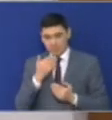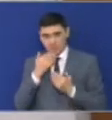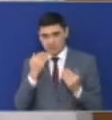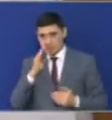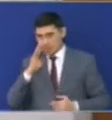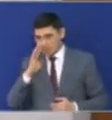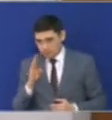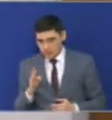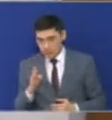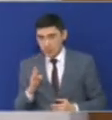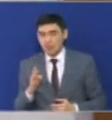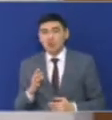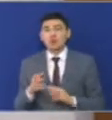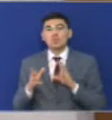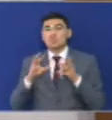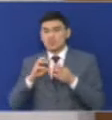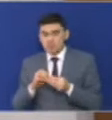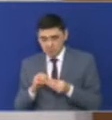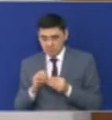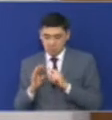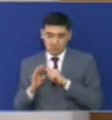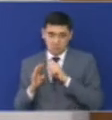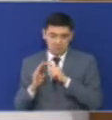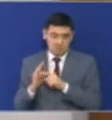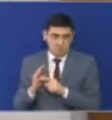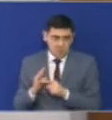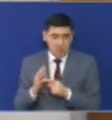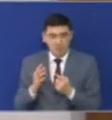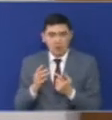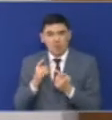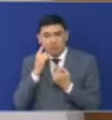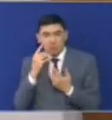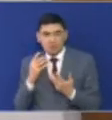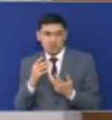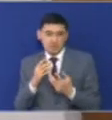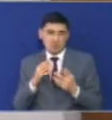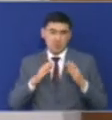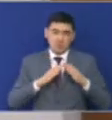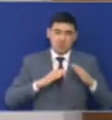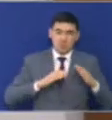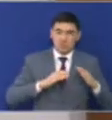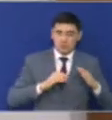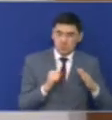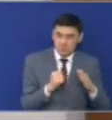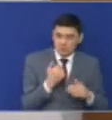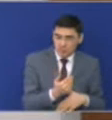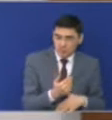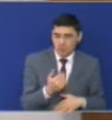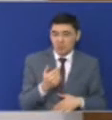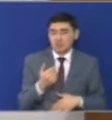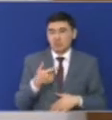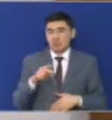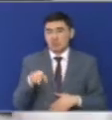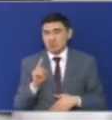Мы празднуем День благодарности уже 4 года. Основными участниками мероприятия являются коллективы Дворца культуры и этнокультурное объединение Дома